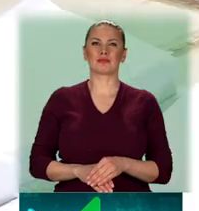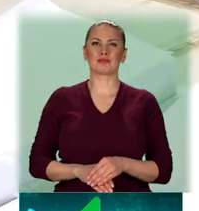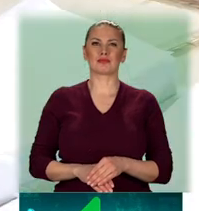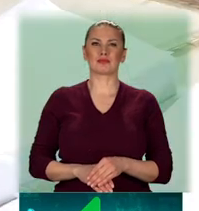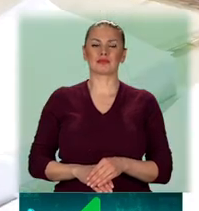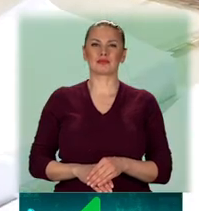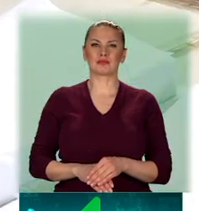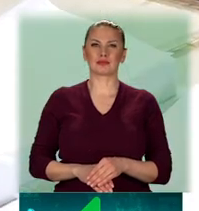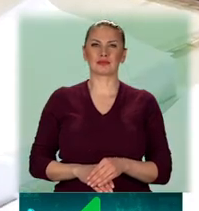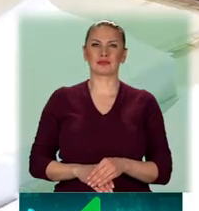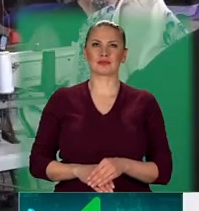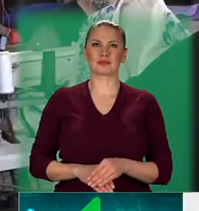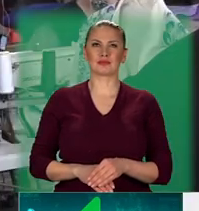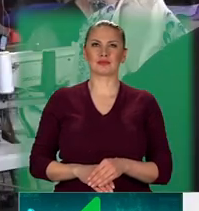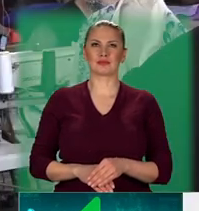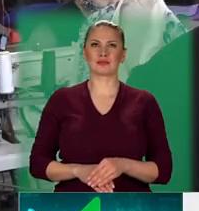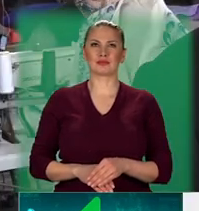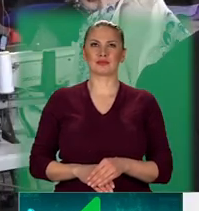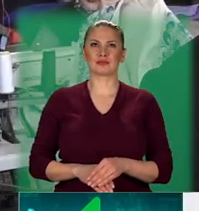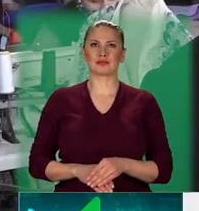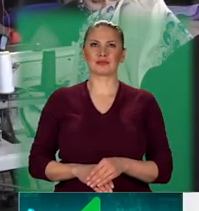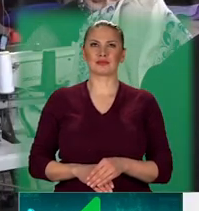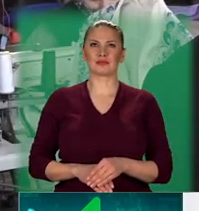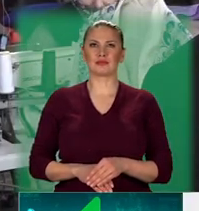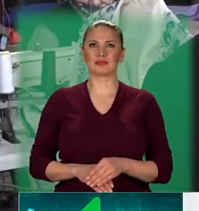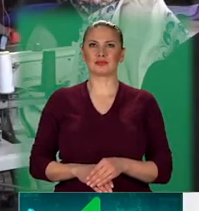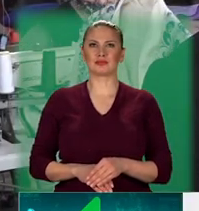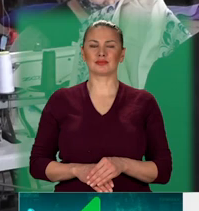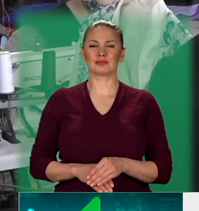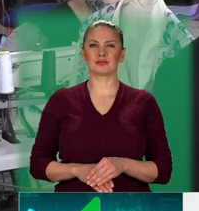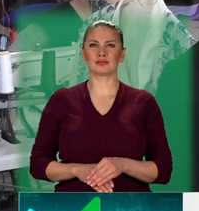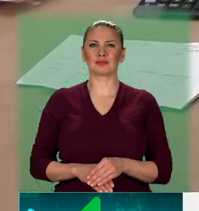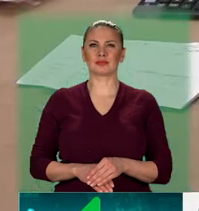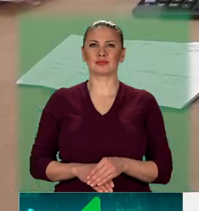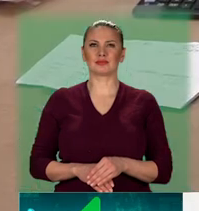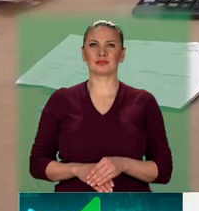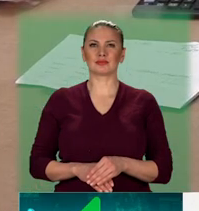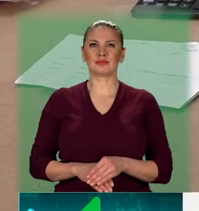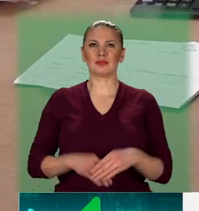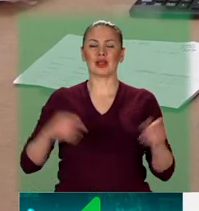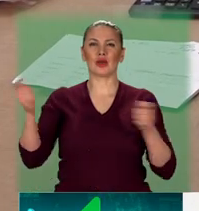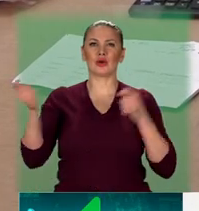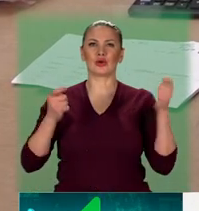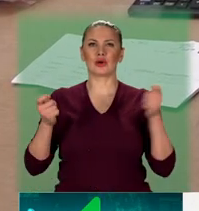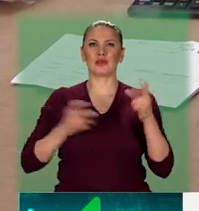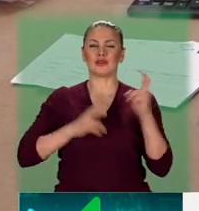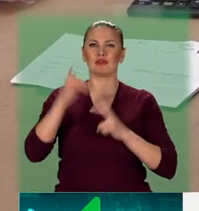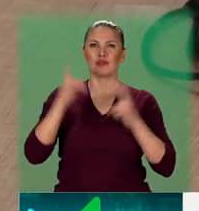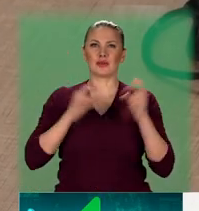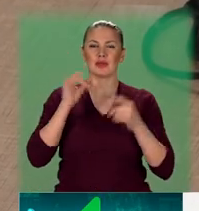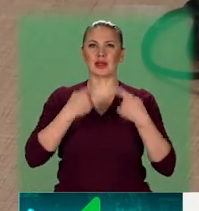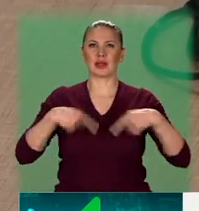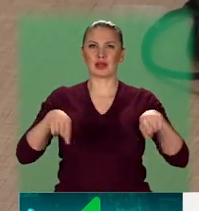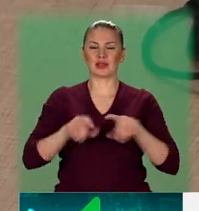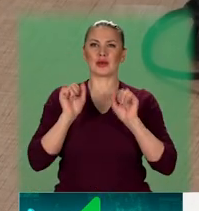знают, чем занимаются. Нужно будет помочь, если они обратятся, мы посмотрим, какие варианты помощи можно оказать. Руководители предприятий и организаций